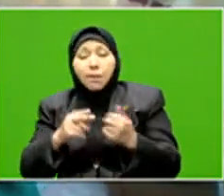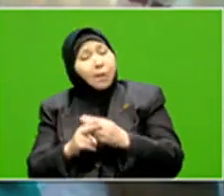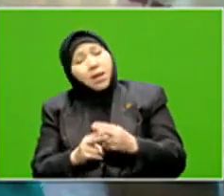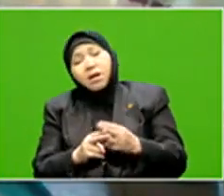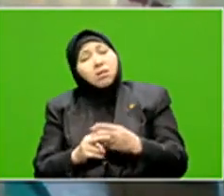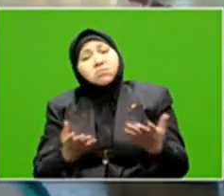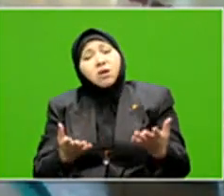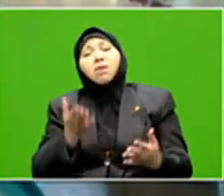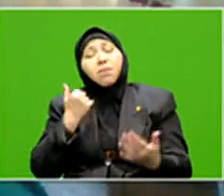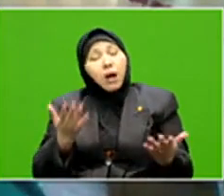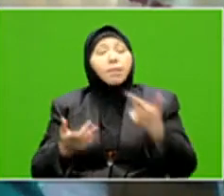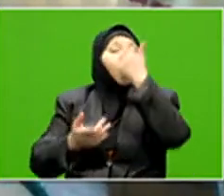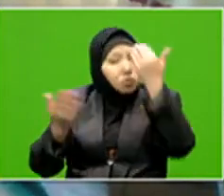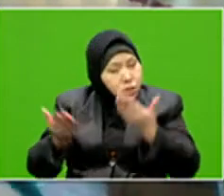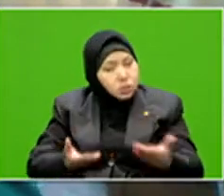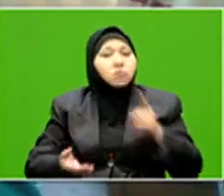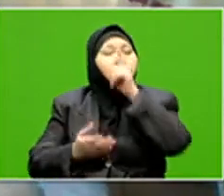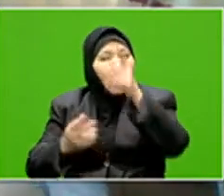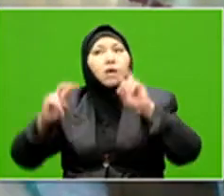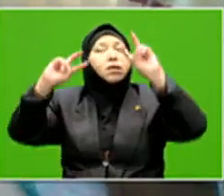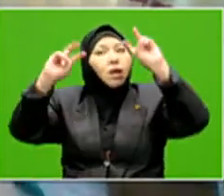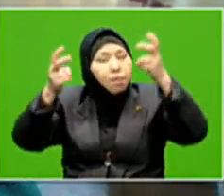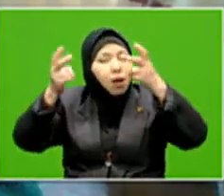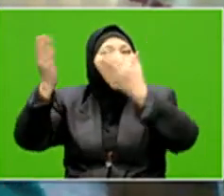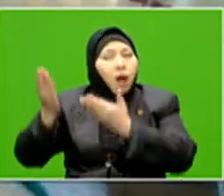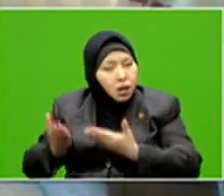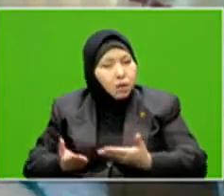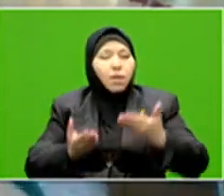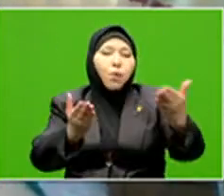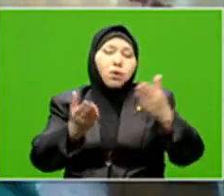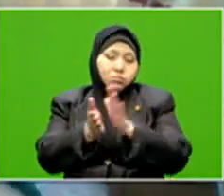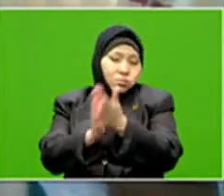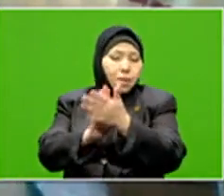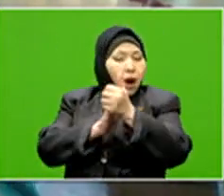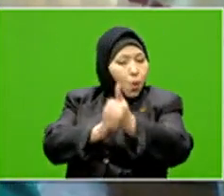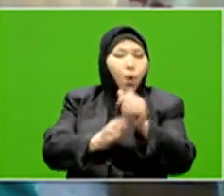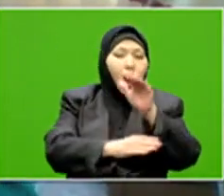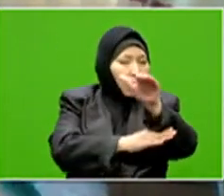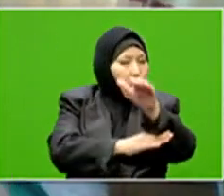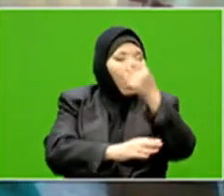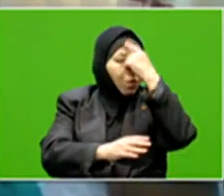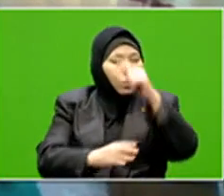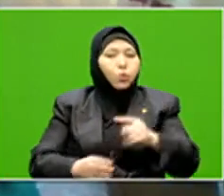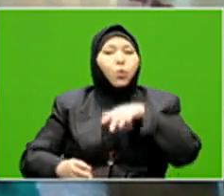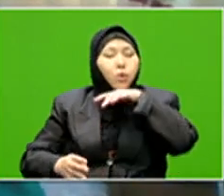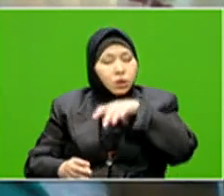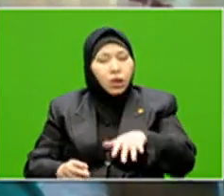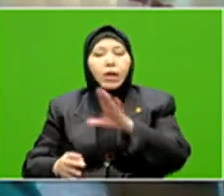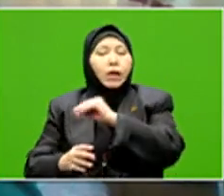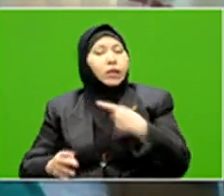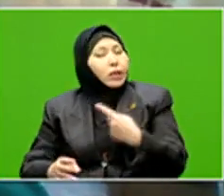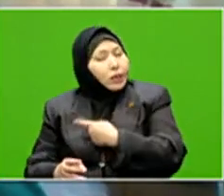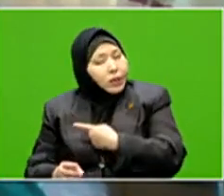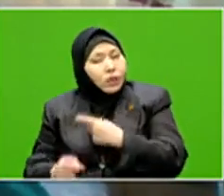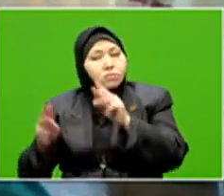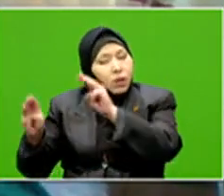diringkaskan? Kerana di sini sebenarnya ada tema yang nak dibawakan sebagai bimbingan dakwah buat Nabi kita dan juga kita,